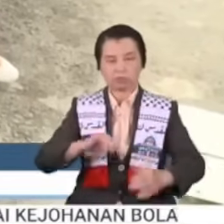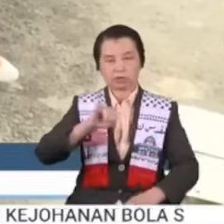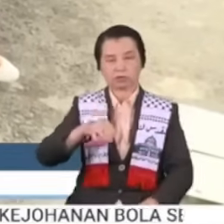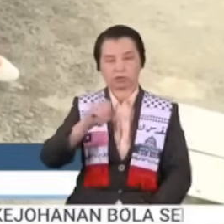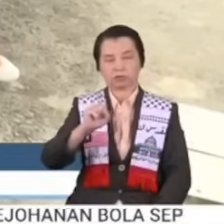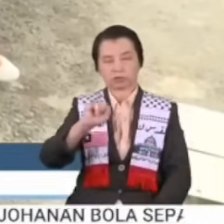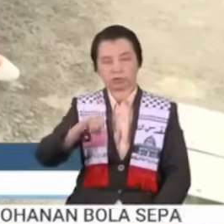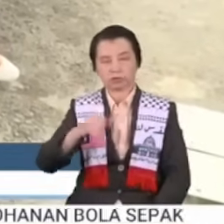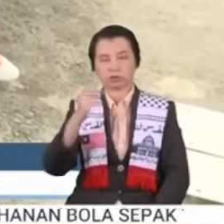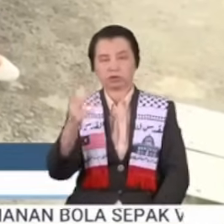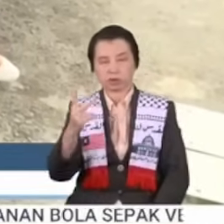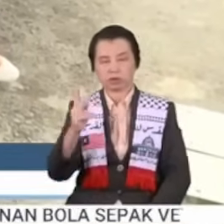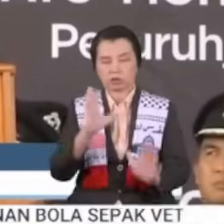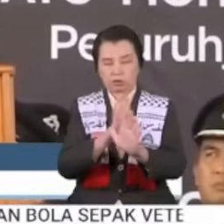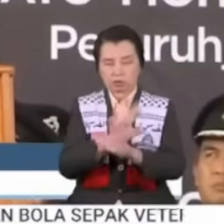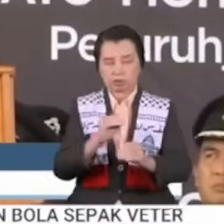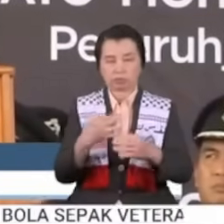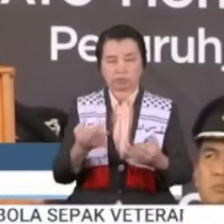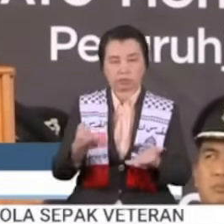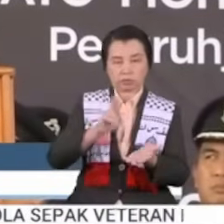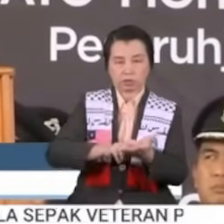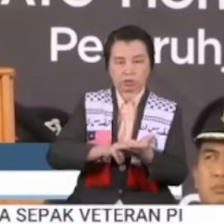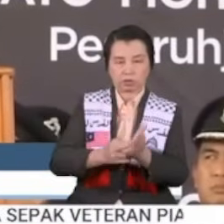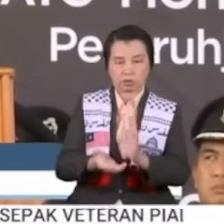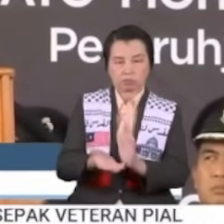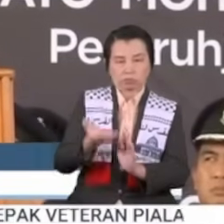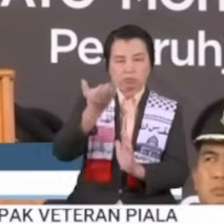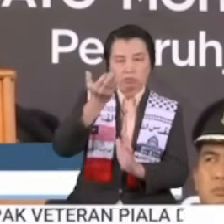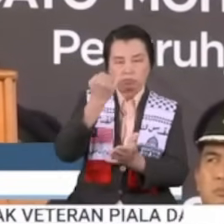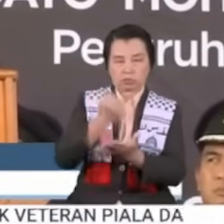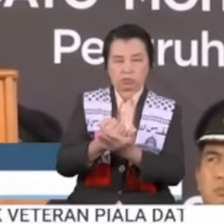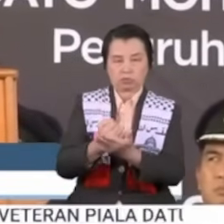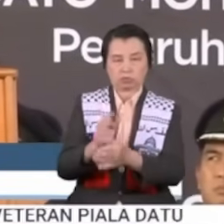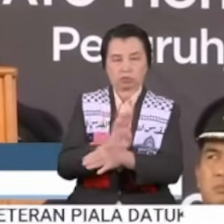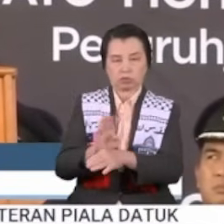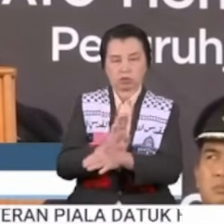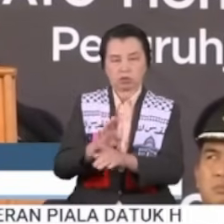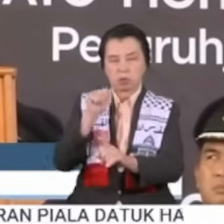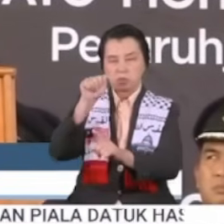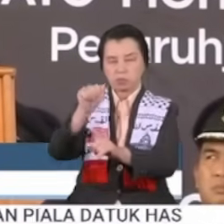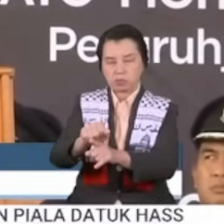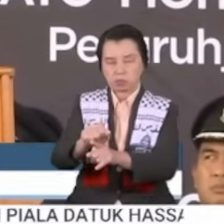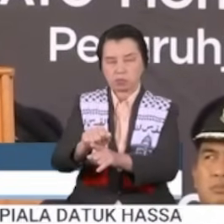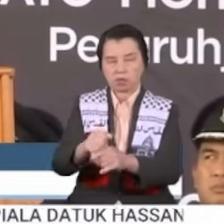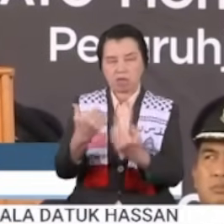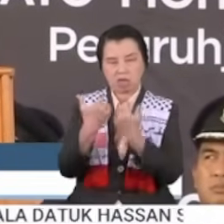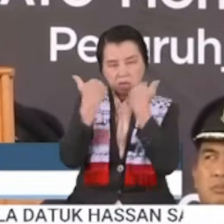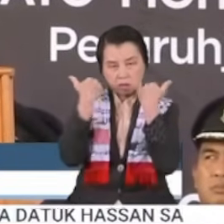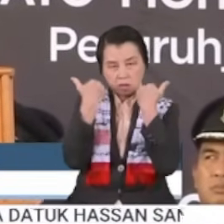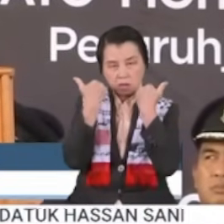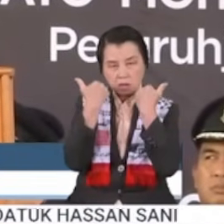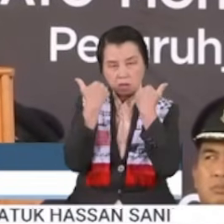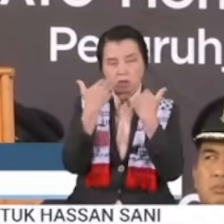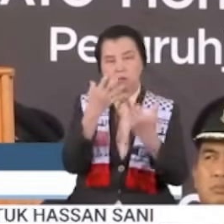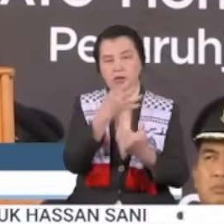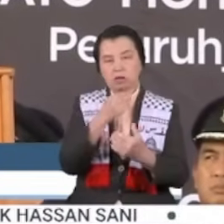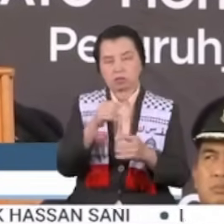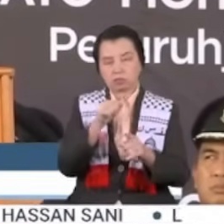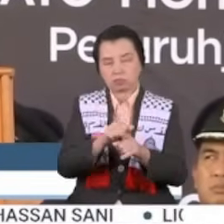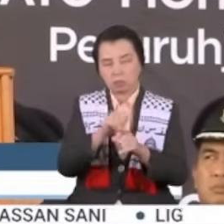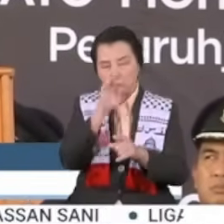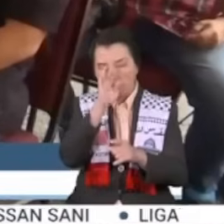jsjk Sarawak juga telah merekodkan peningkatan kes jenayah komersal seperti penipuan pecah amanah jenayah siber